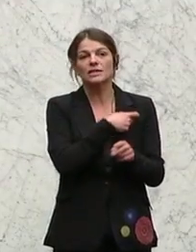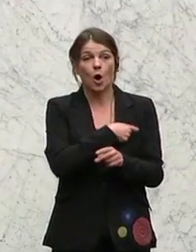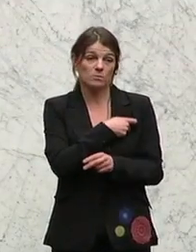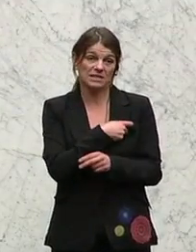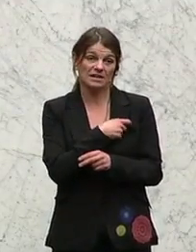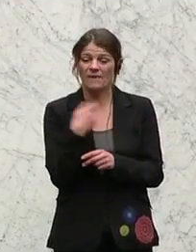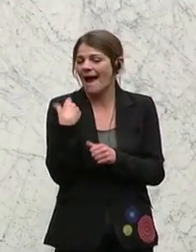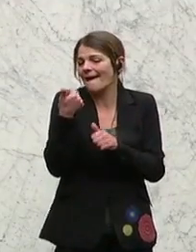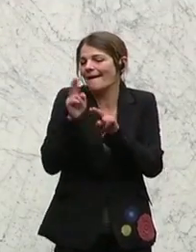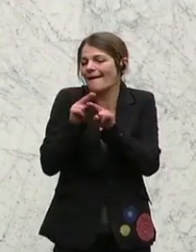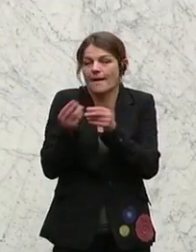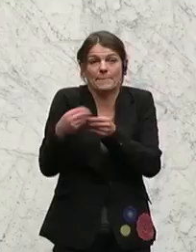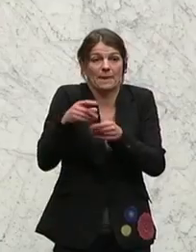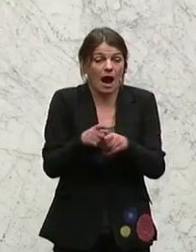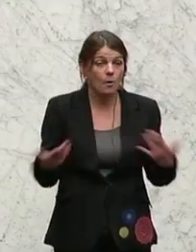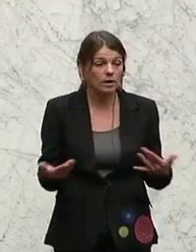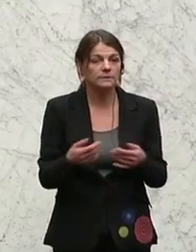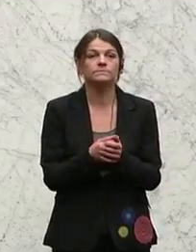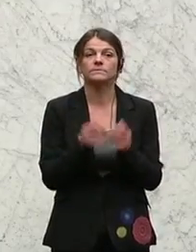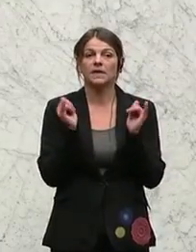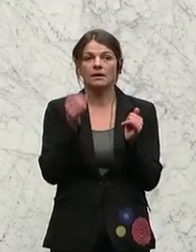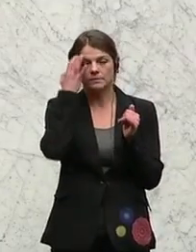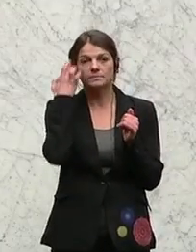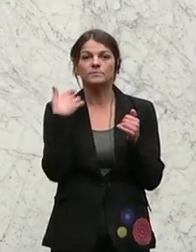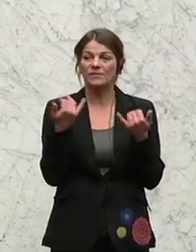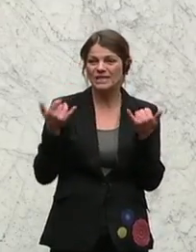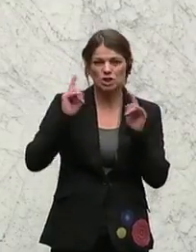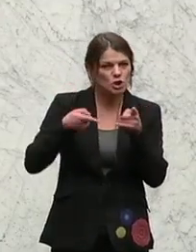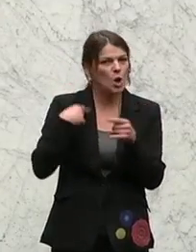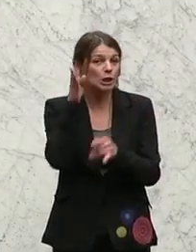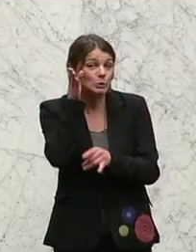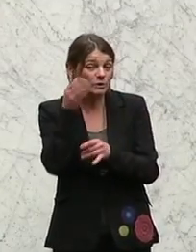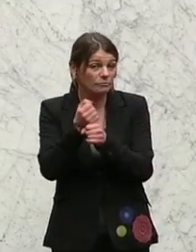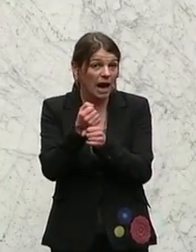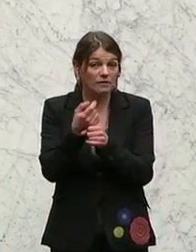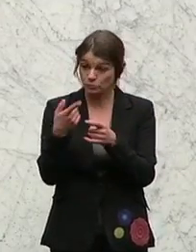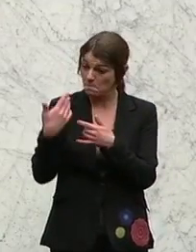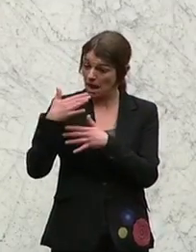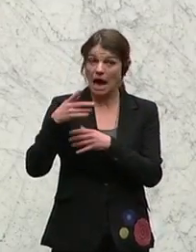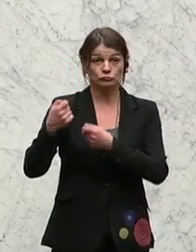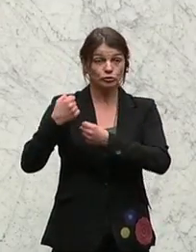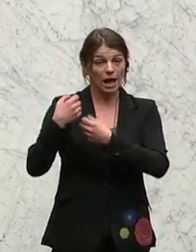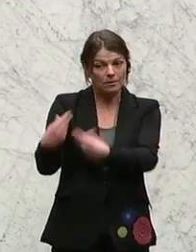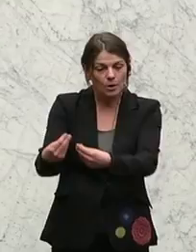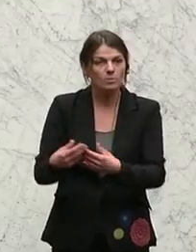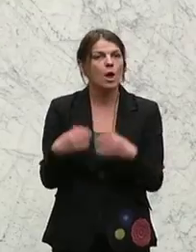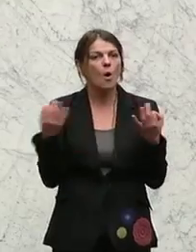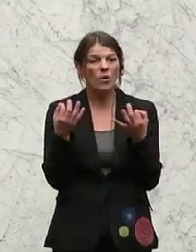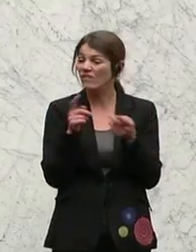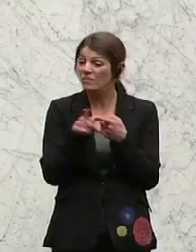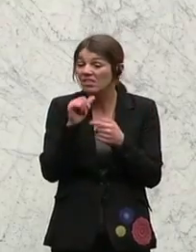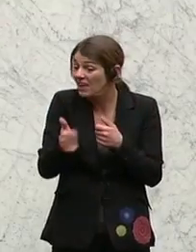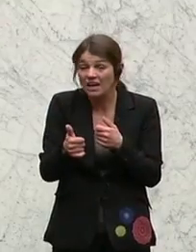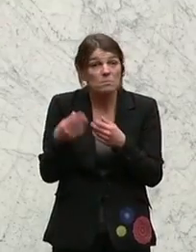kleines Rädchen waren, gilt es einfach, ja, wie stellen wir das gesamt auf? Und entweder man stärkt die Position oder man schafft sie